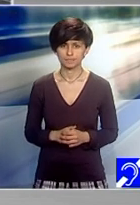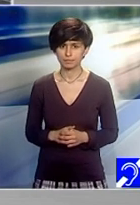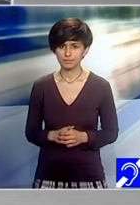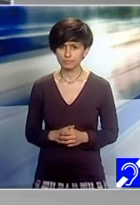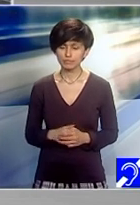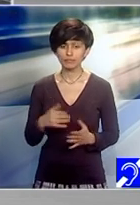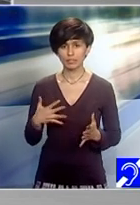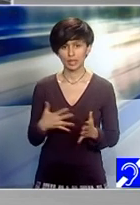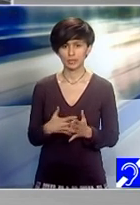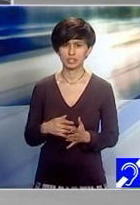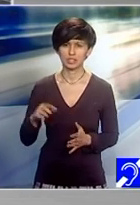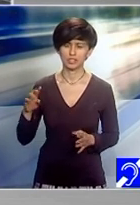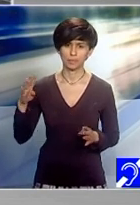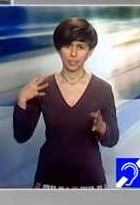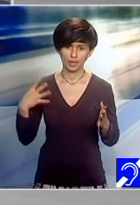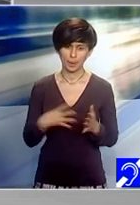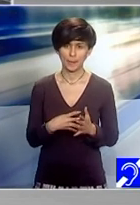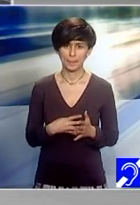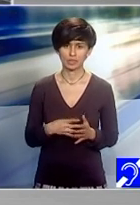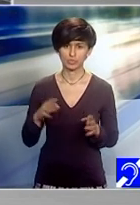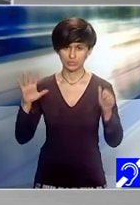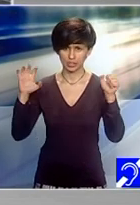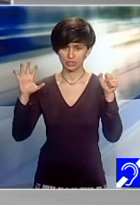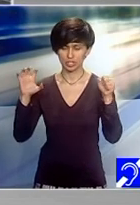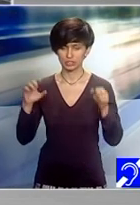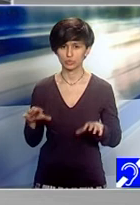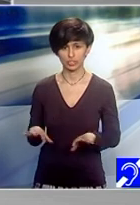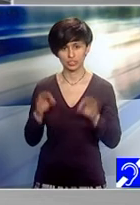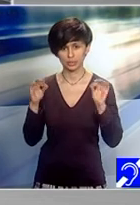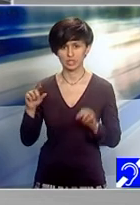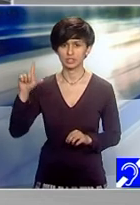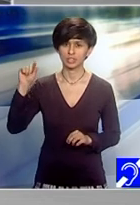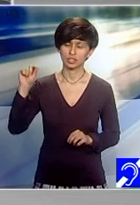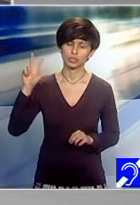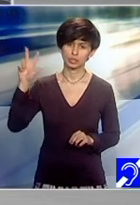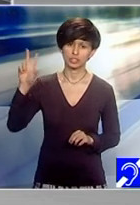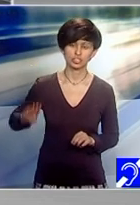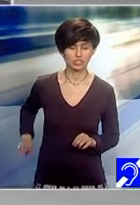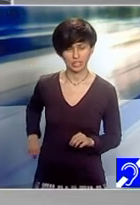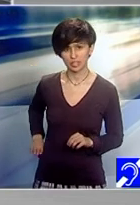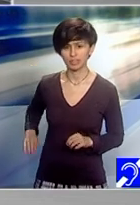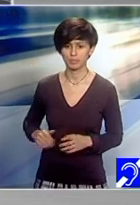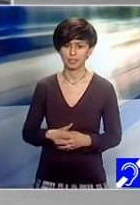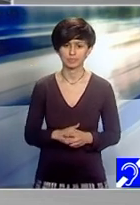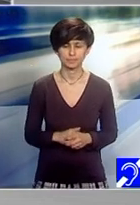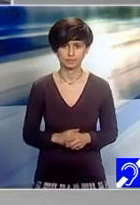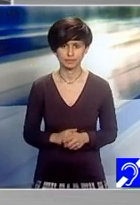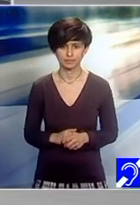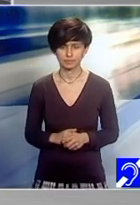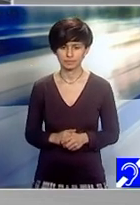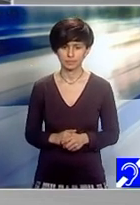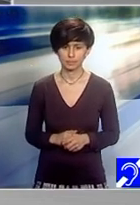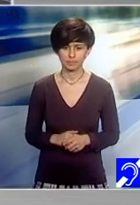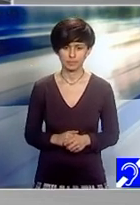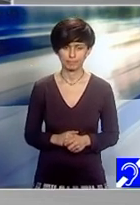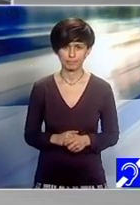4.000 și vreo 600 făcute până acum. Și numai 23? 23 de femei. O peste care bună, totuși, mergeau spre cancere